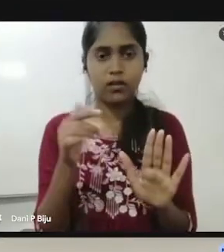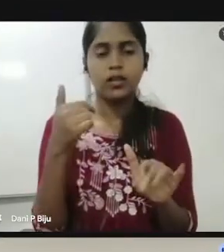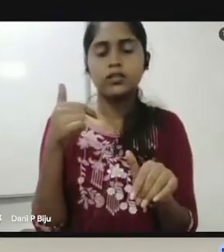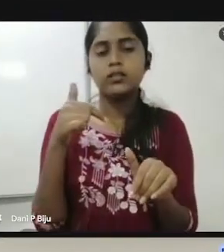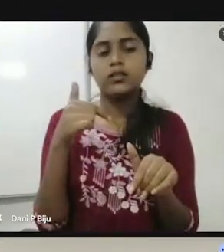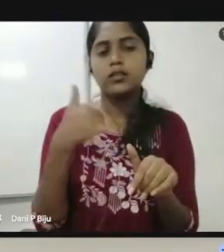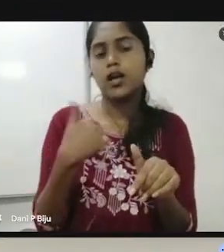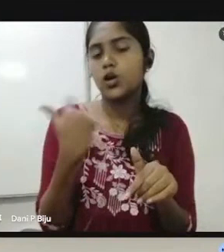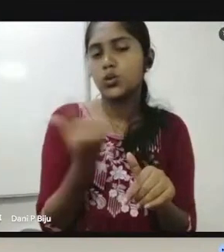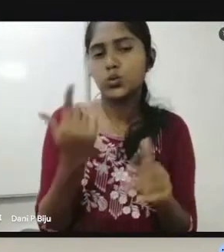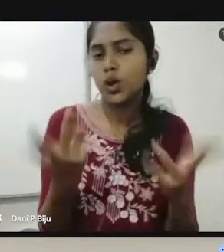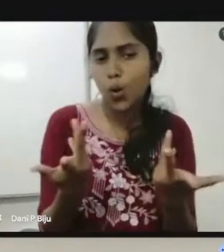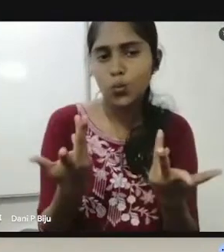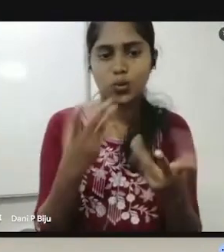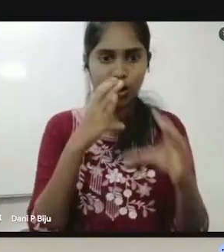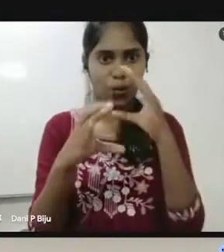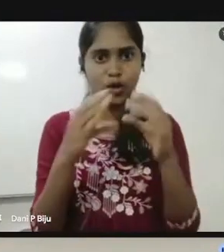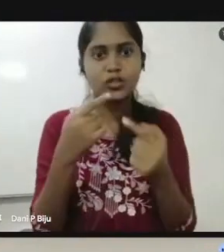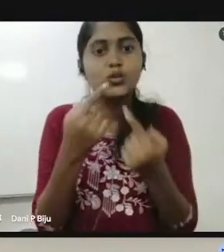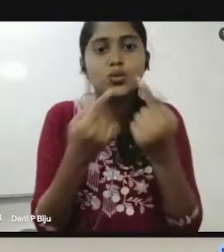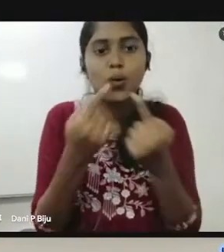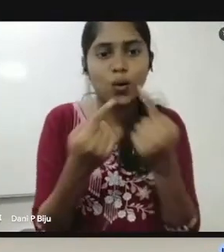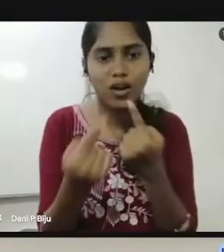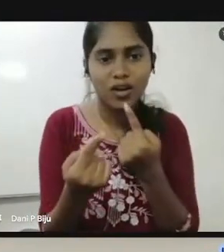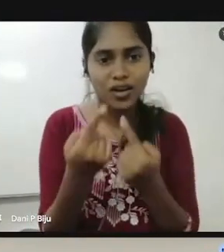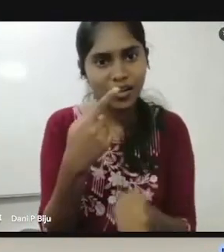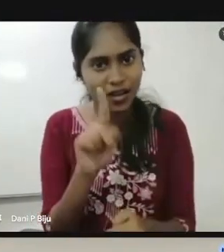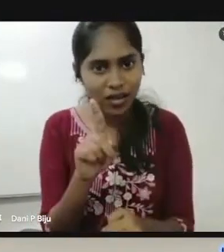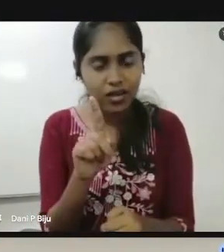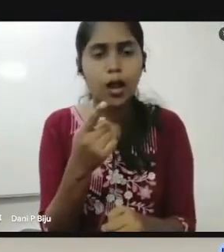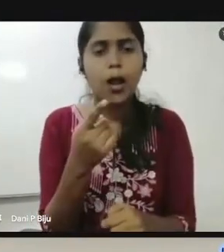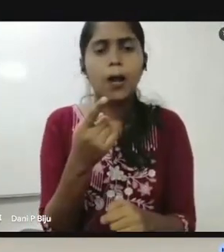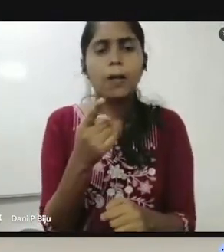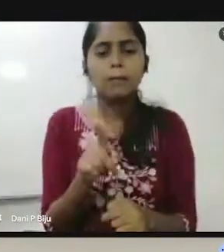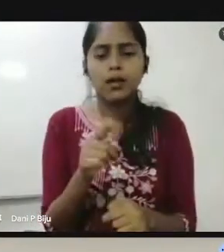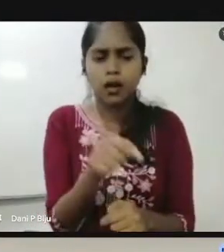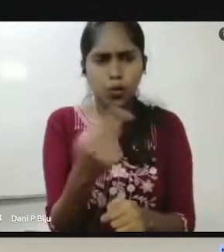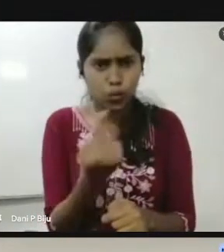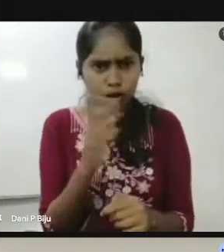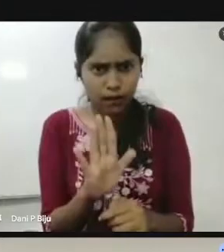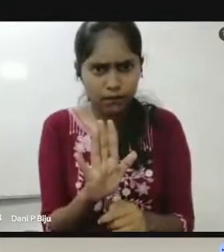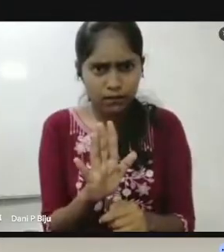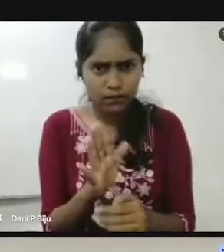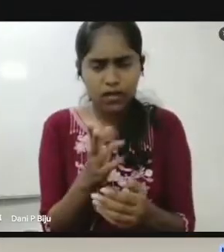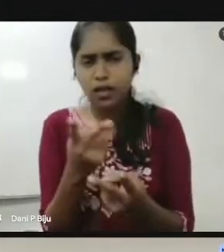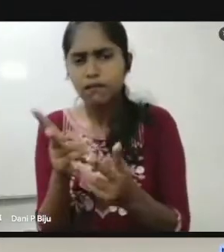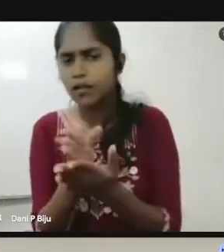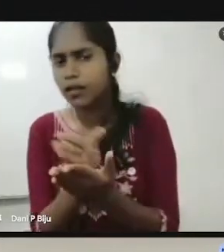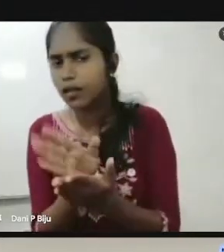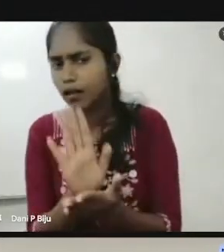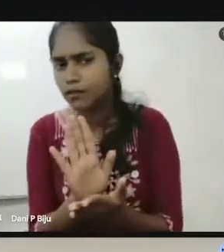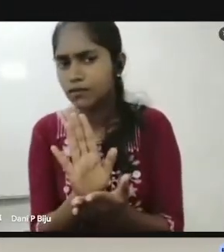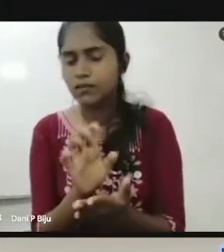മാർഗം സംസാരമാണ്, കറക്റ്റ്. എന്നാൽ അത് മാത്രമാണോ നമുക്കുള്ള ഒരു മാർഗം? നമ്മളിപ്പോ ദൂരെ നിൽക്കുന്ന